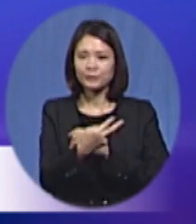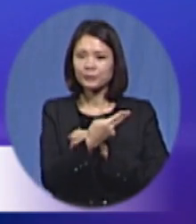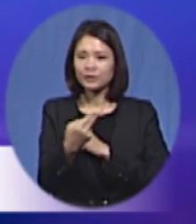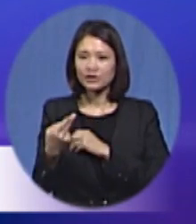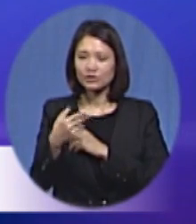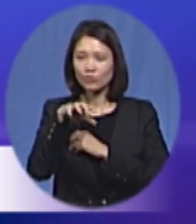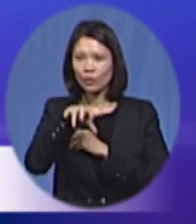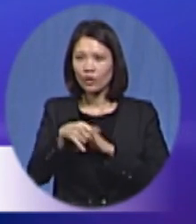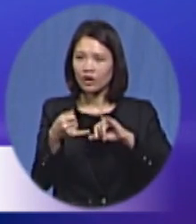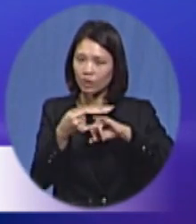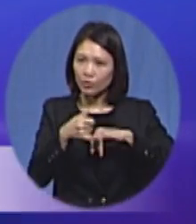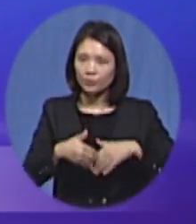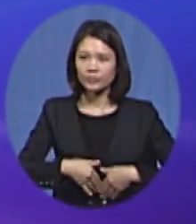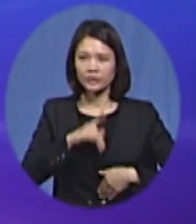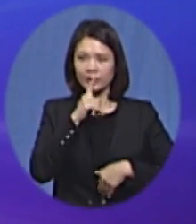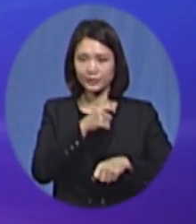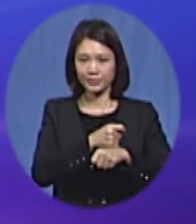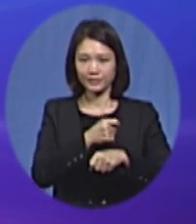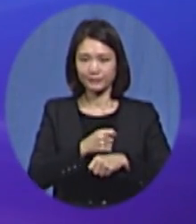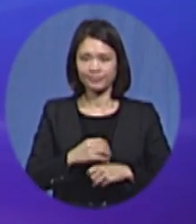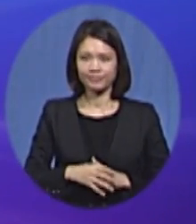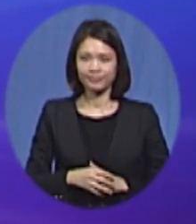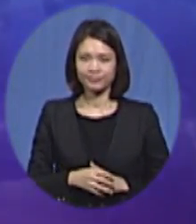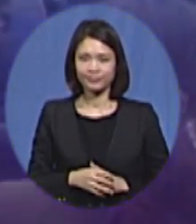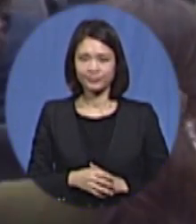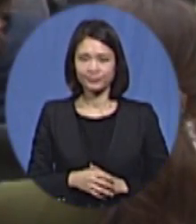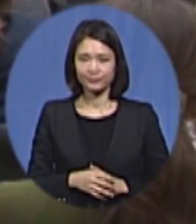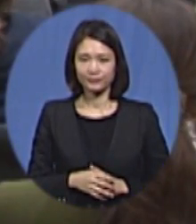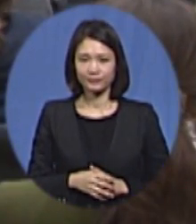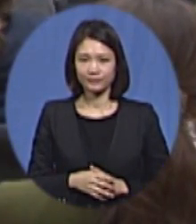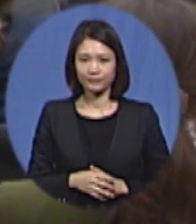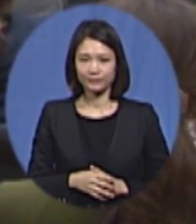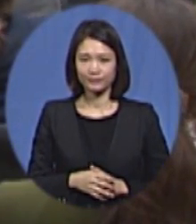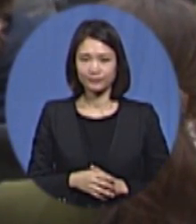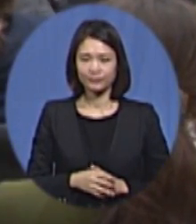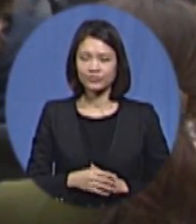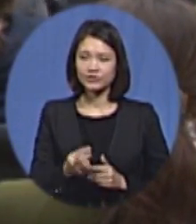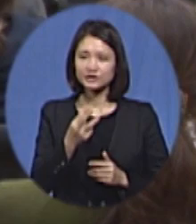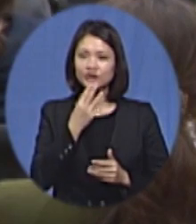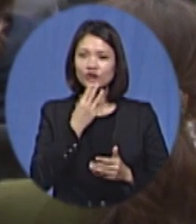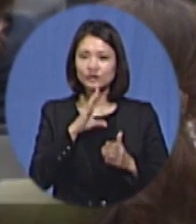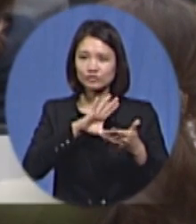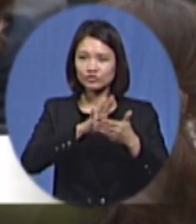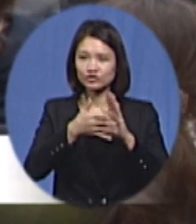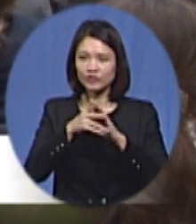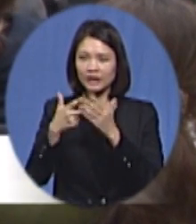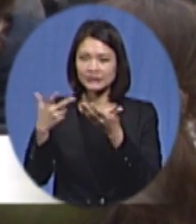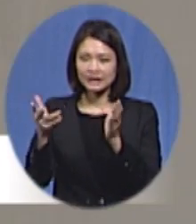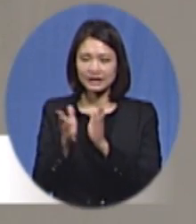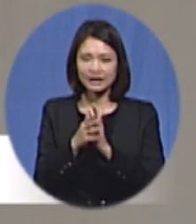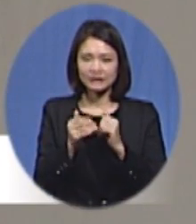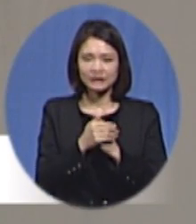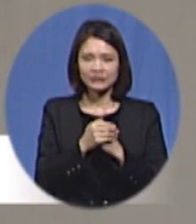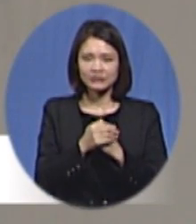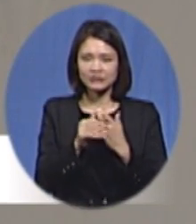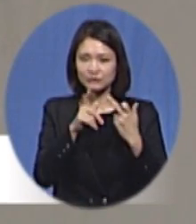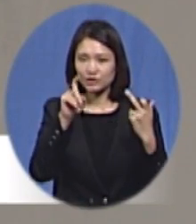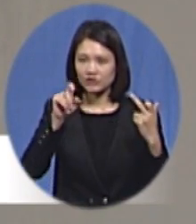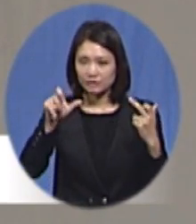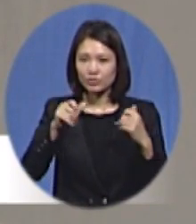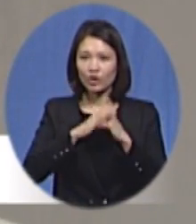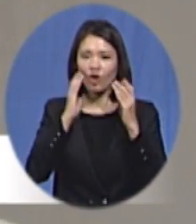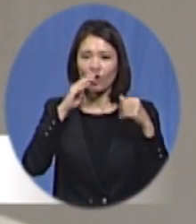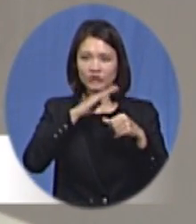공간이 필요하다는 의견이 나왔습니다. 서울문화재단이 지난 15일 어린이,